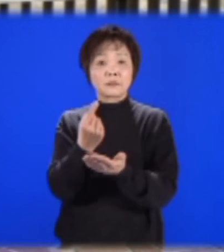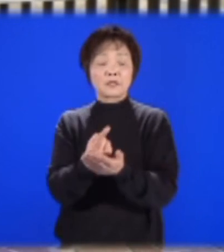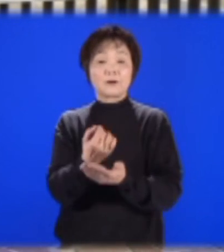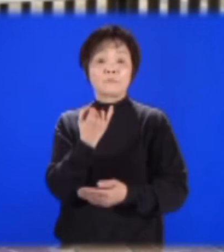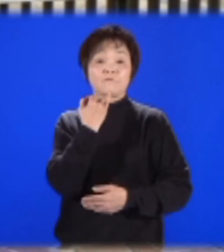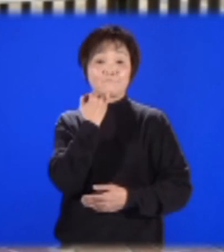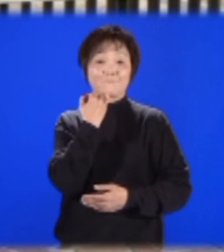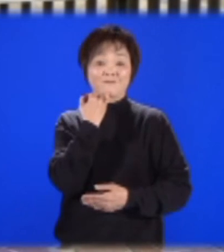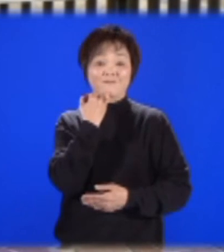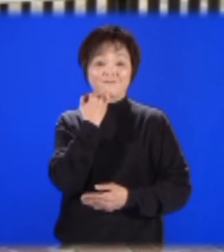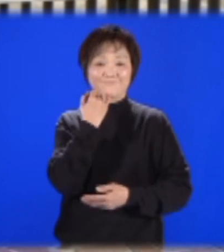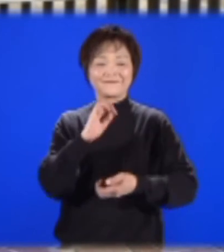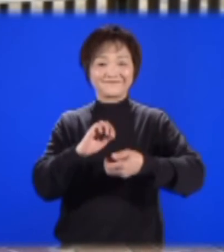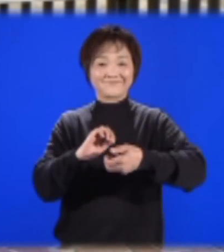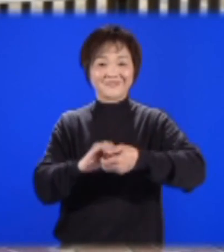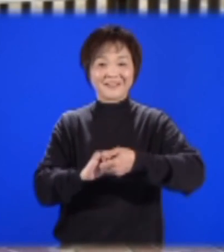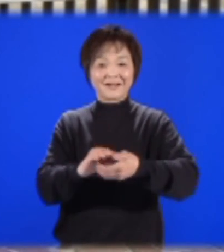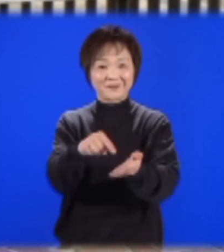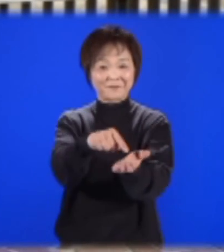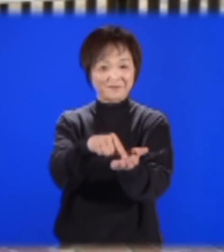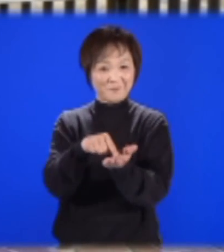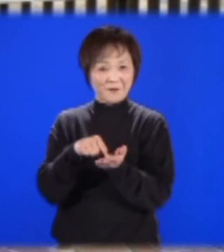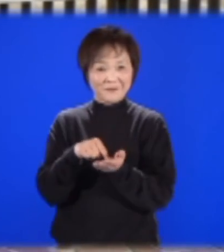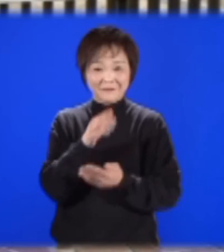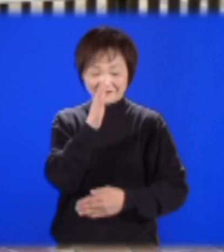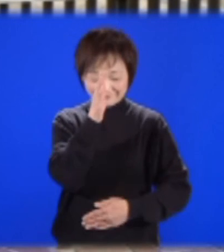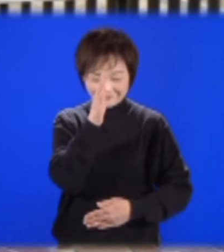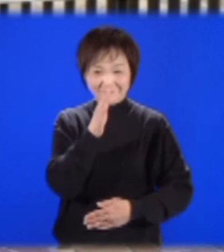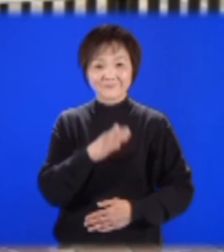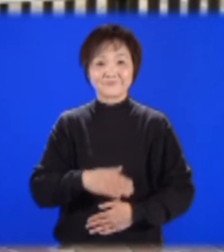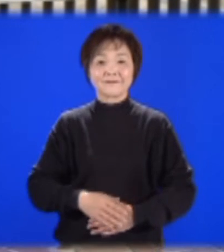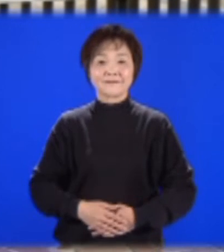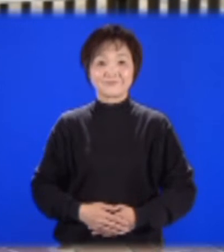でも対応できます。ぜひご利用ください。